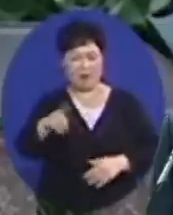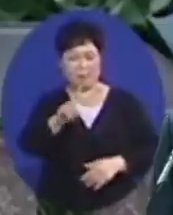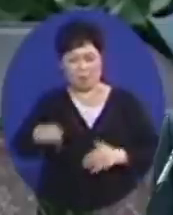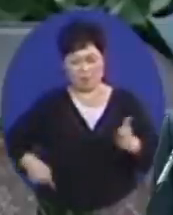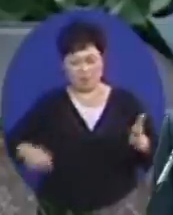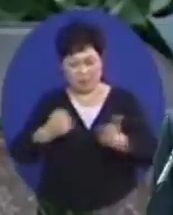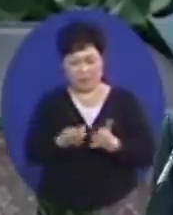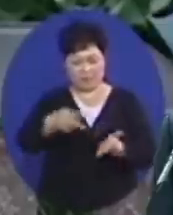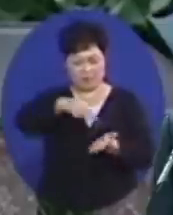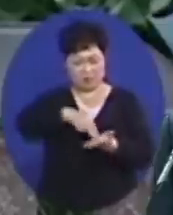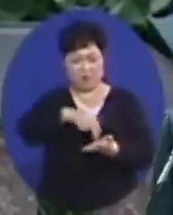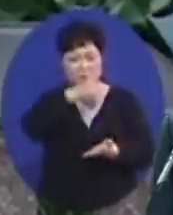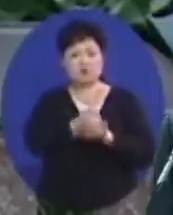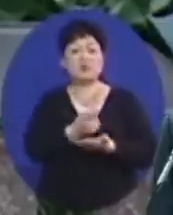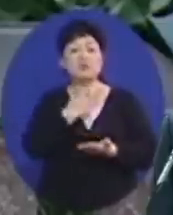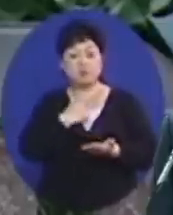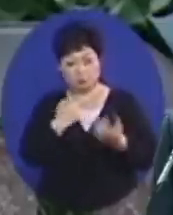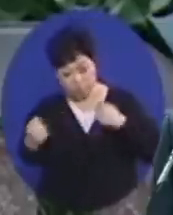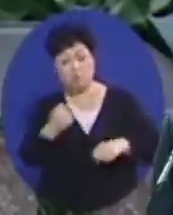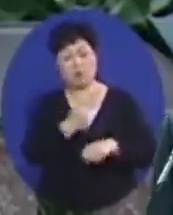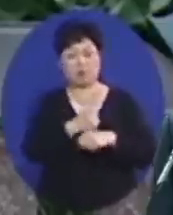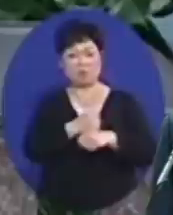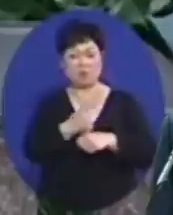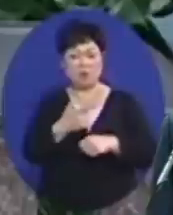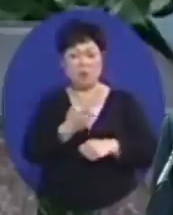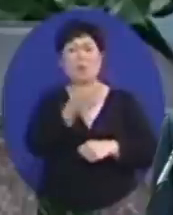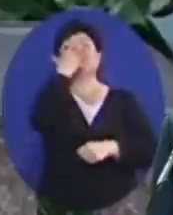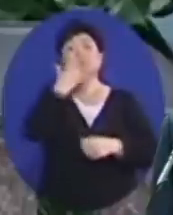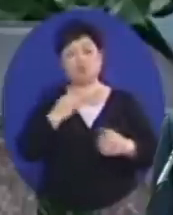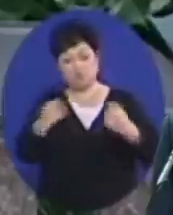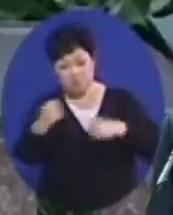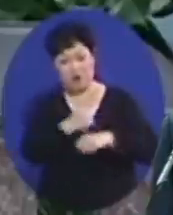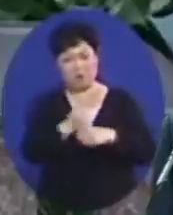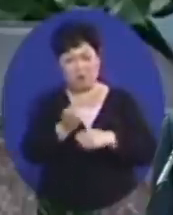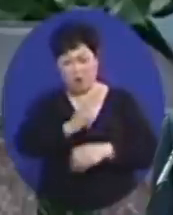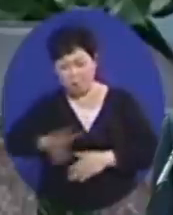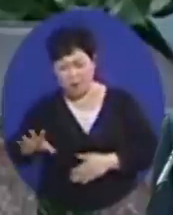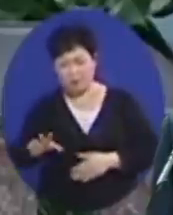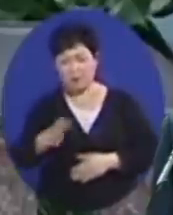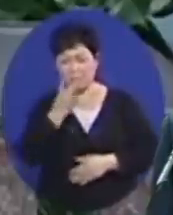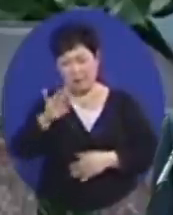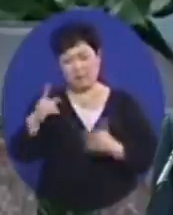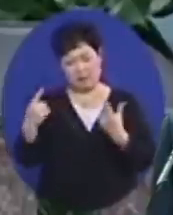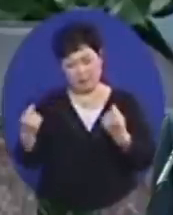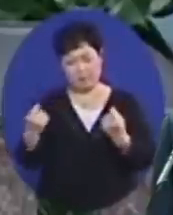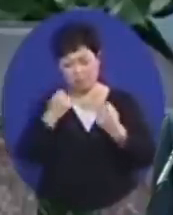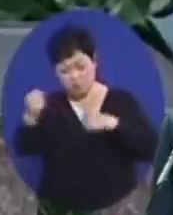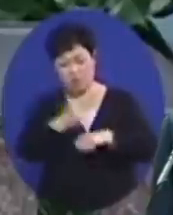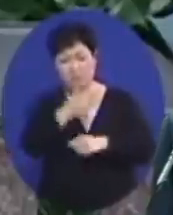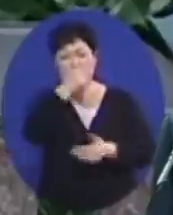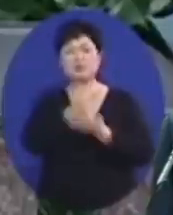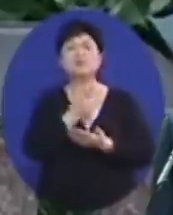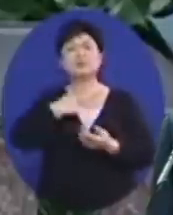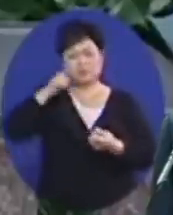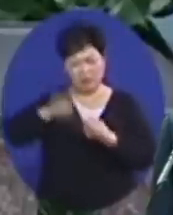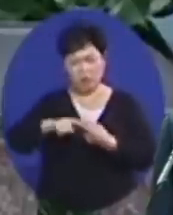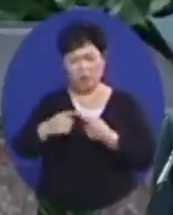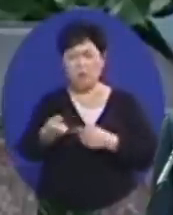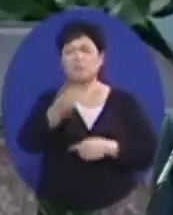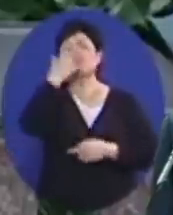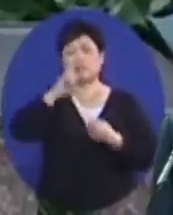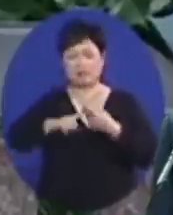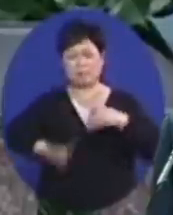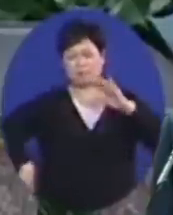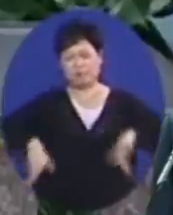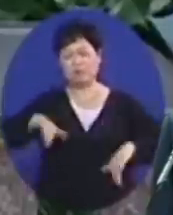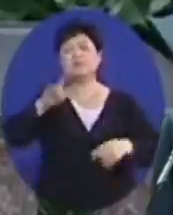것은 죄를 지었음에도 불구하고 못났음에도 불구하고 버림을 받아야 마땅함에도 불구하고 죄 지은 그대로 못난 그대로